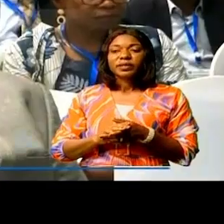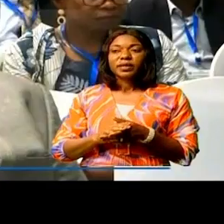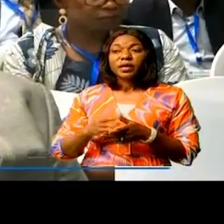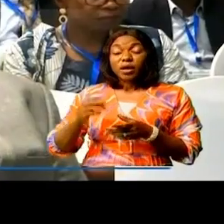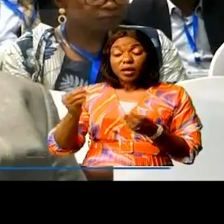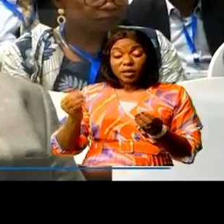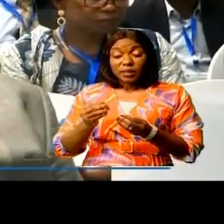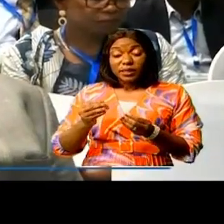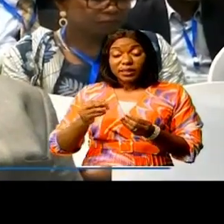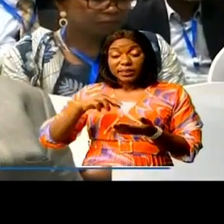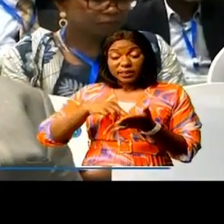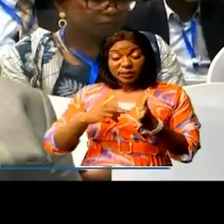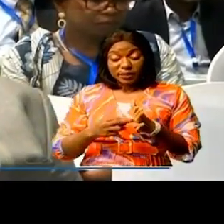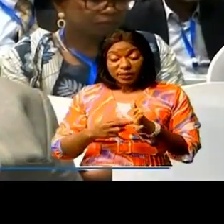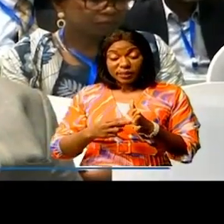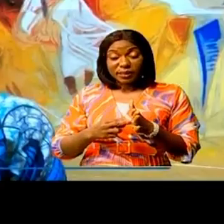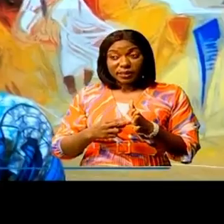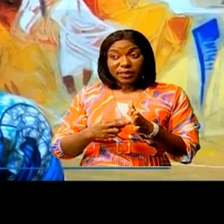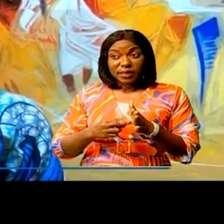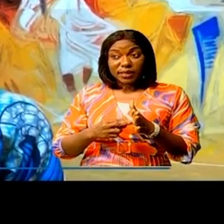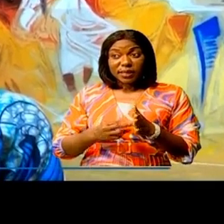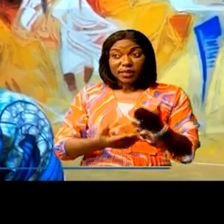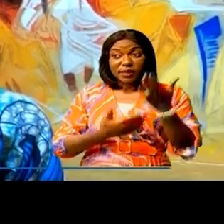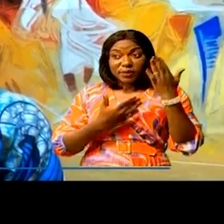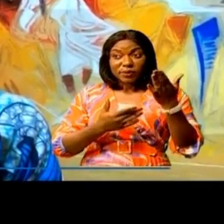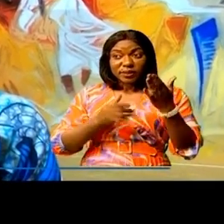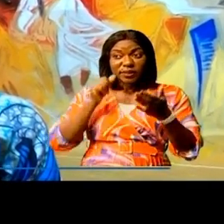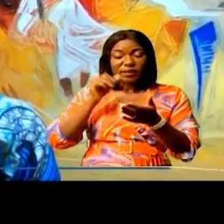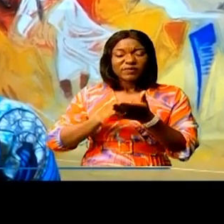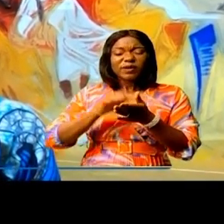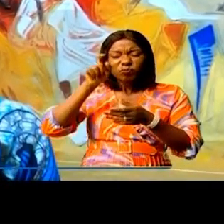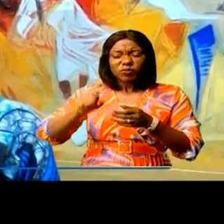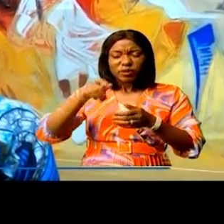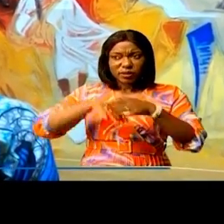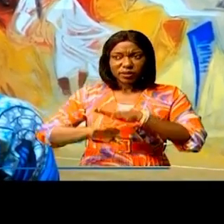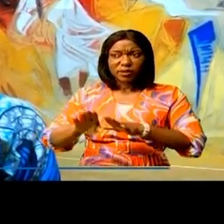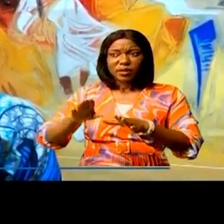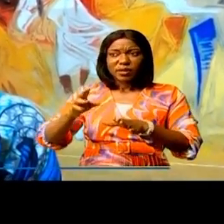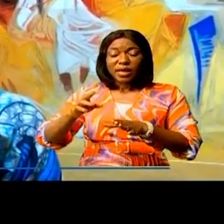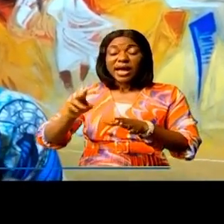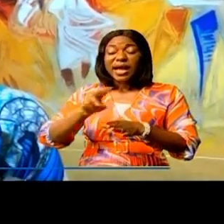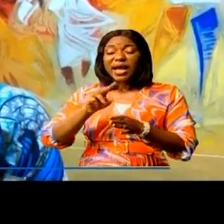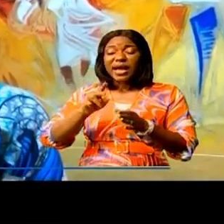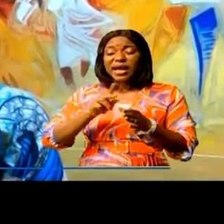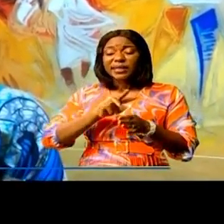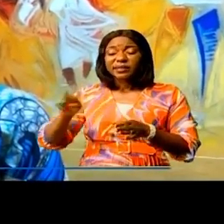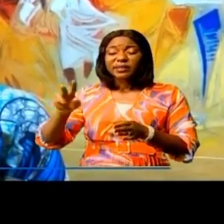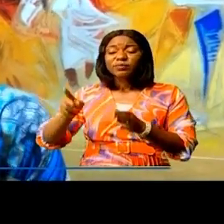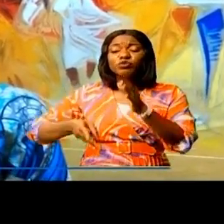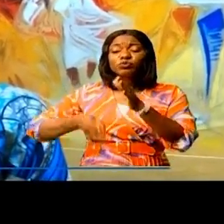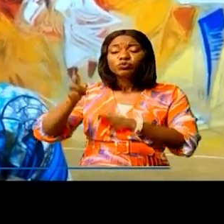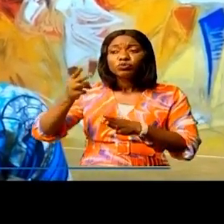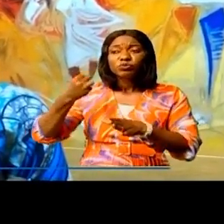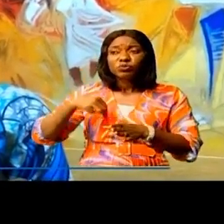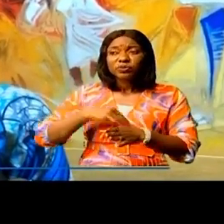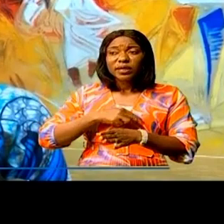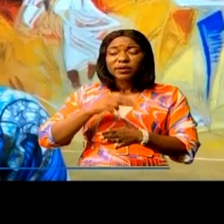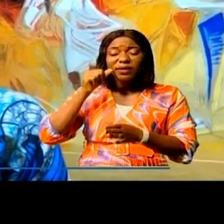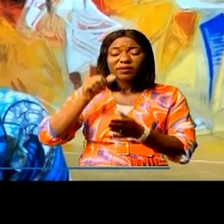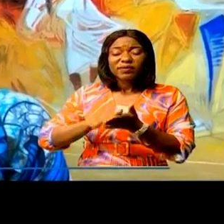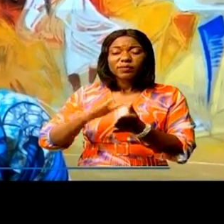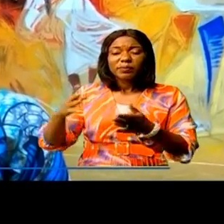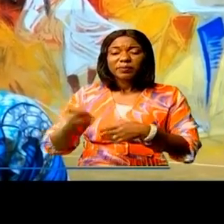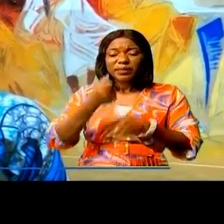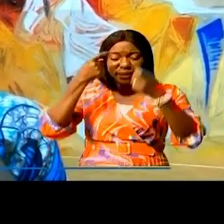femme puisse intégrer cette réforme. En 2012, nous avons posé les jalons de la participation de la femme dans la prise